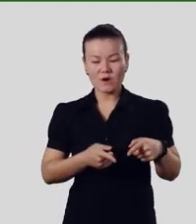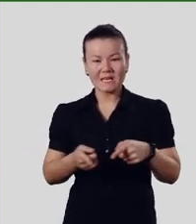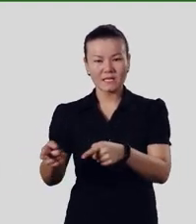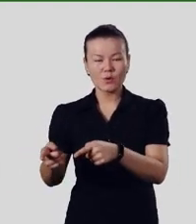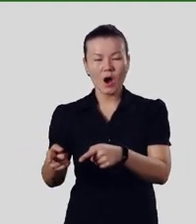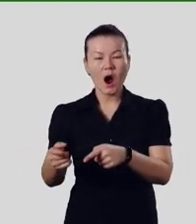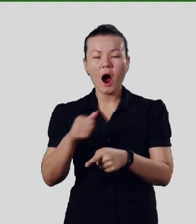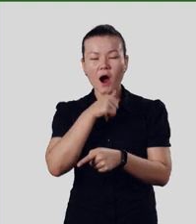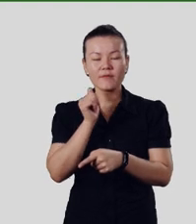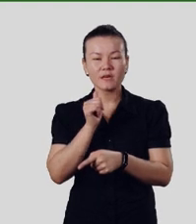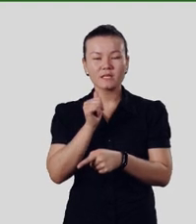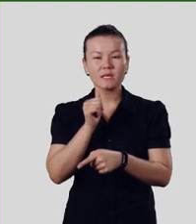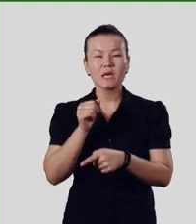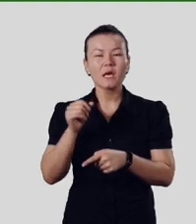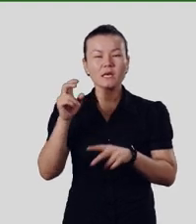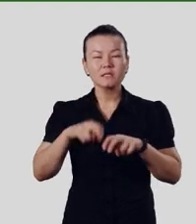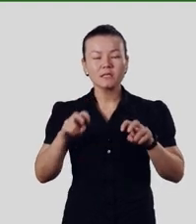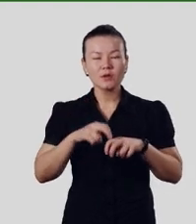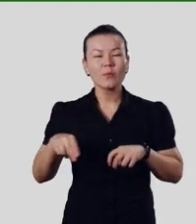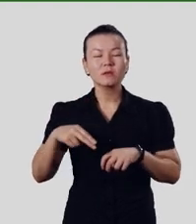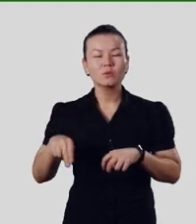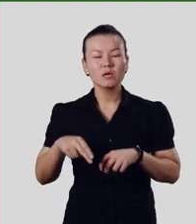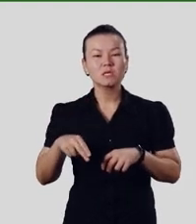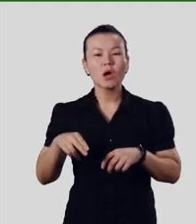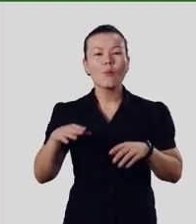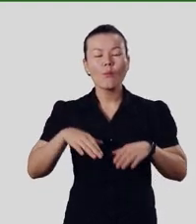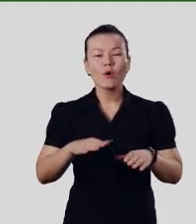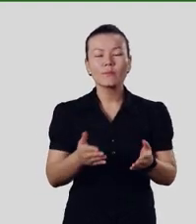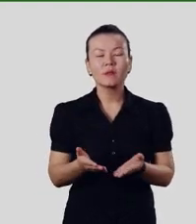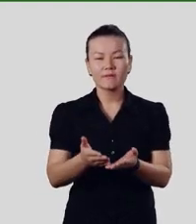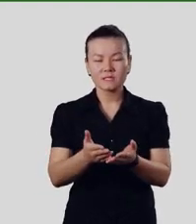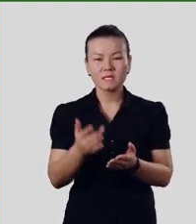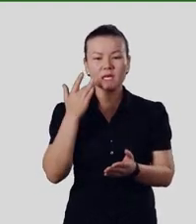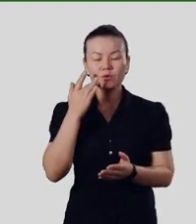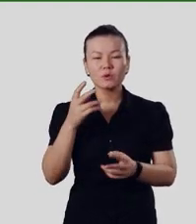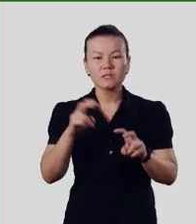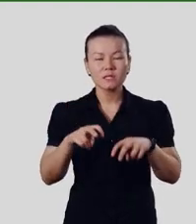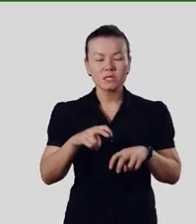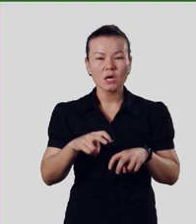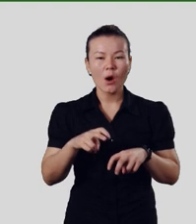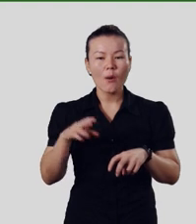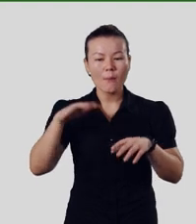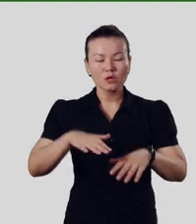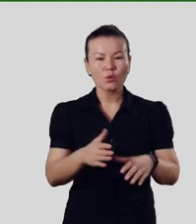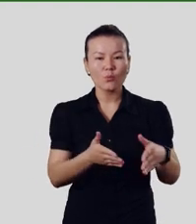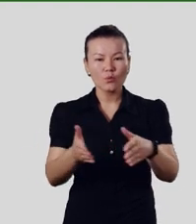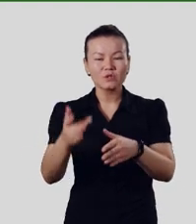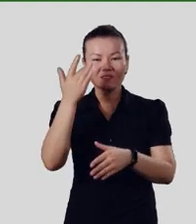Африки исследовали португальские мореплаватели, искавшие морской путь в Индию.